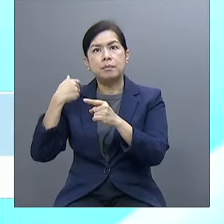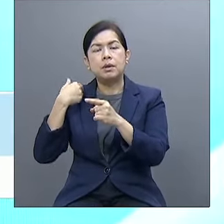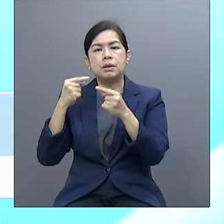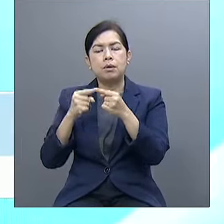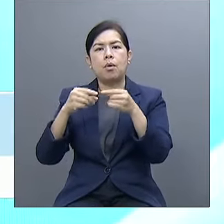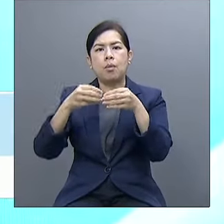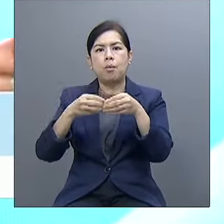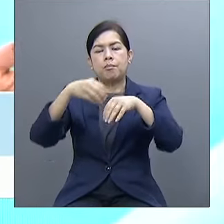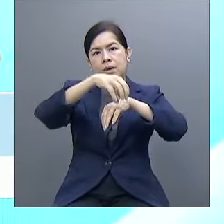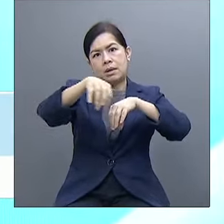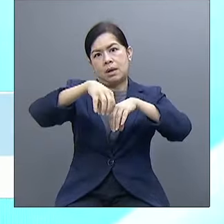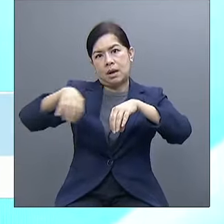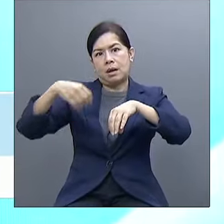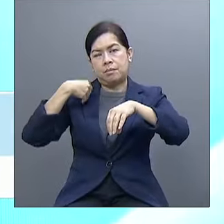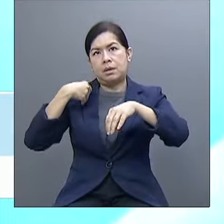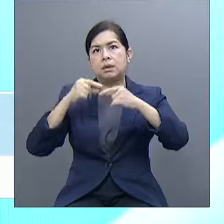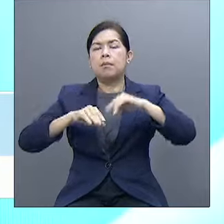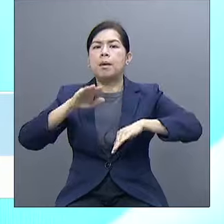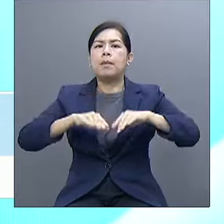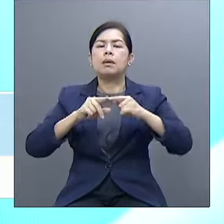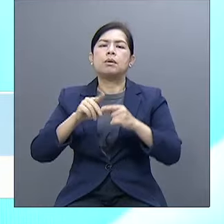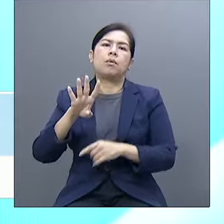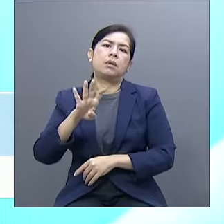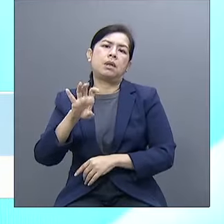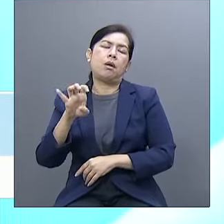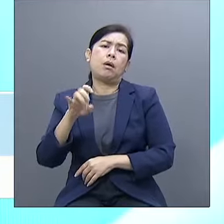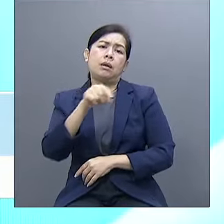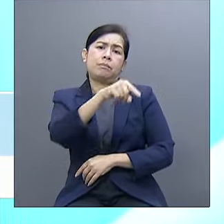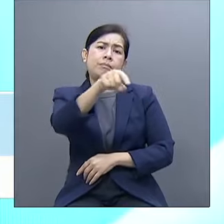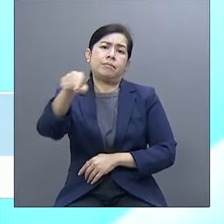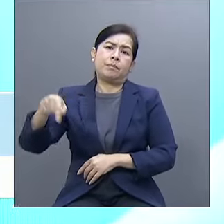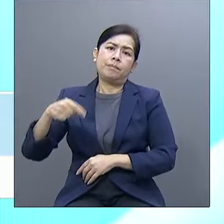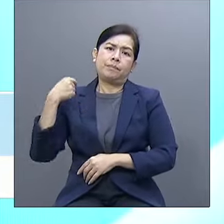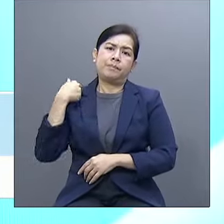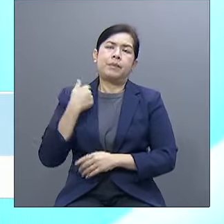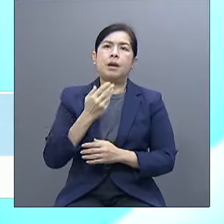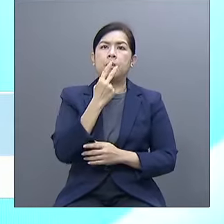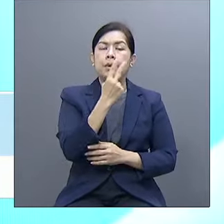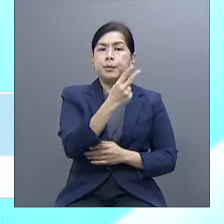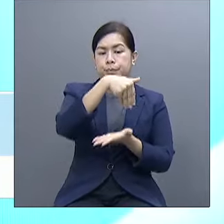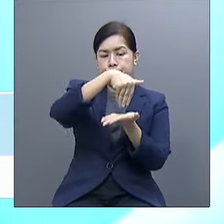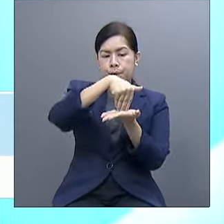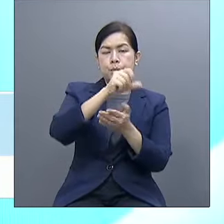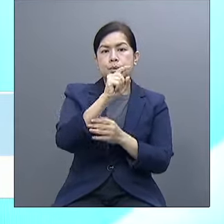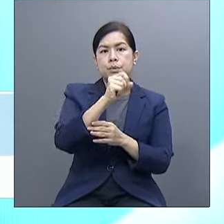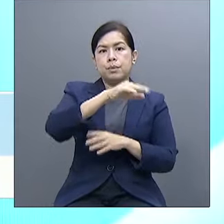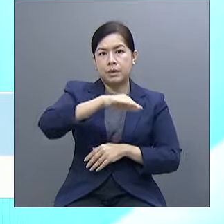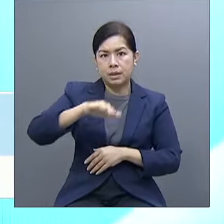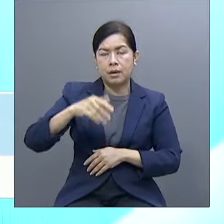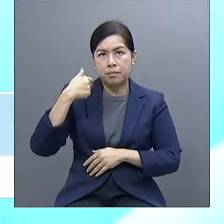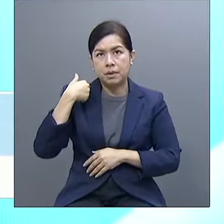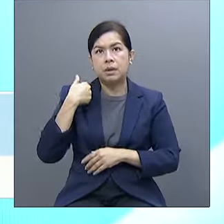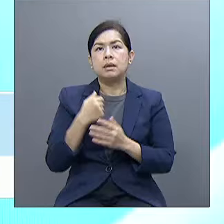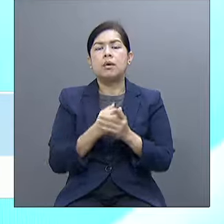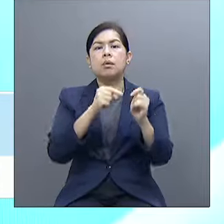ราก็เห็นปัญหาแล้วว่าเหมือนท่านนายกพูดเนี่ยศูนย์เด็กเล็กก็ตำบลหนึ่งยกตัวอย่างตำบลหนึ่งมี10กว่าหมู่บ้